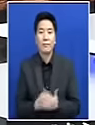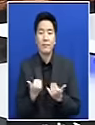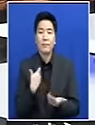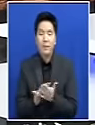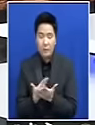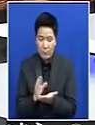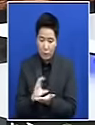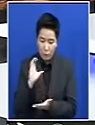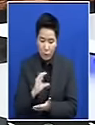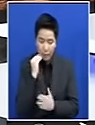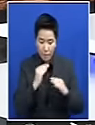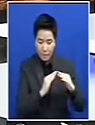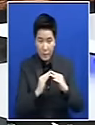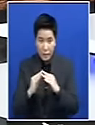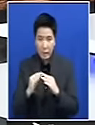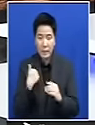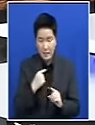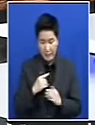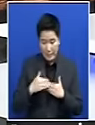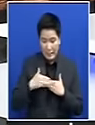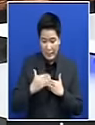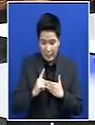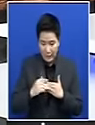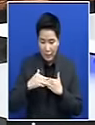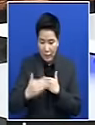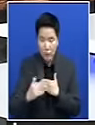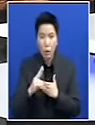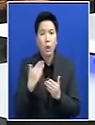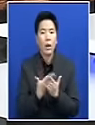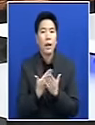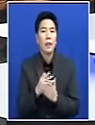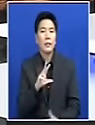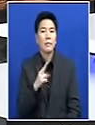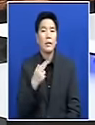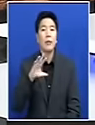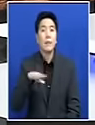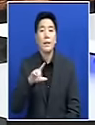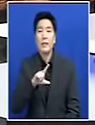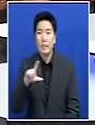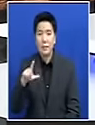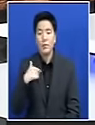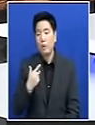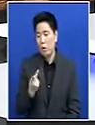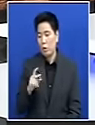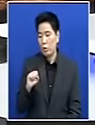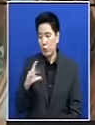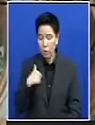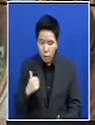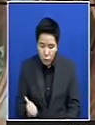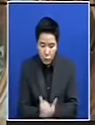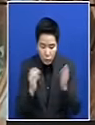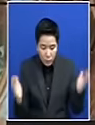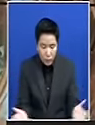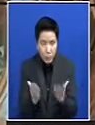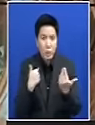เรื่องของกองทุนหมู่บ้านนะคะออกมาระยะที่2แล้วด้วยวงเงินกว่า 35,000 ล้านบาทค่ะมีคสช.มาร่วมขับเคลื่อนน